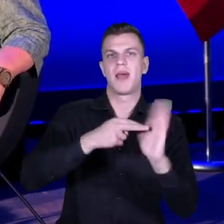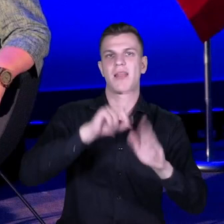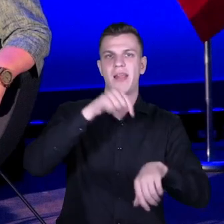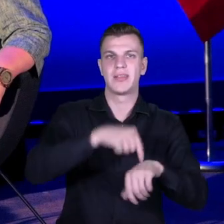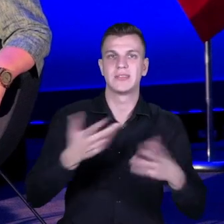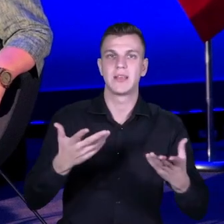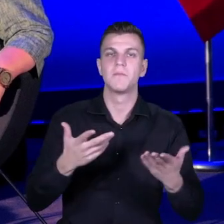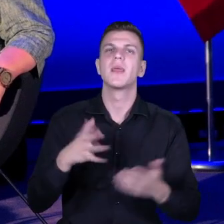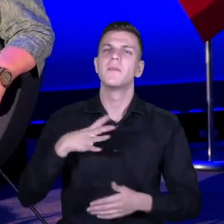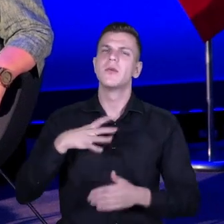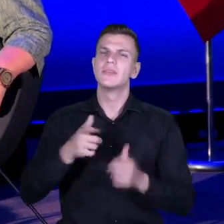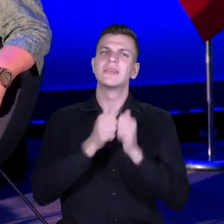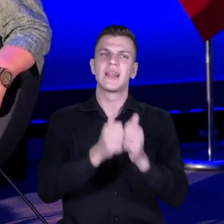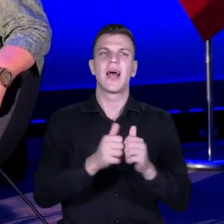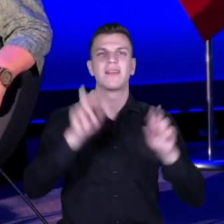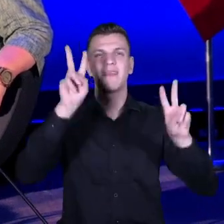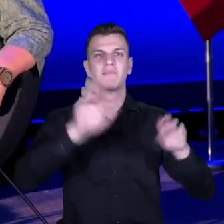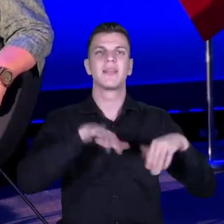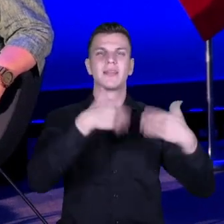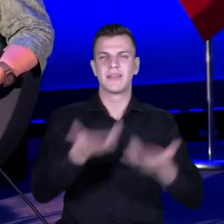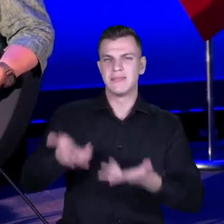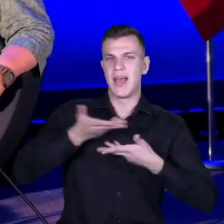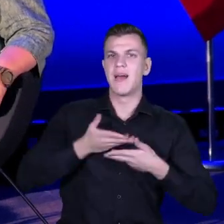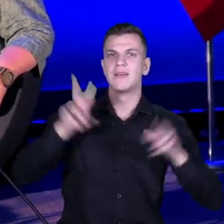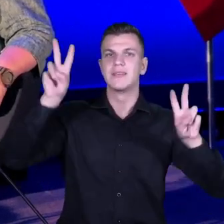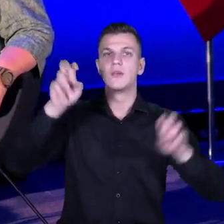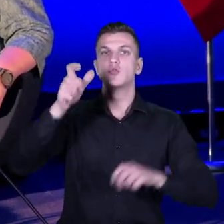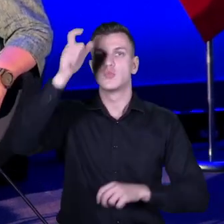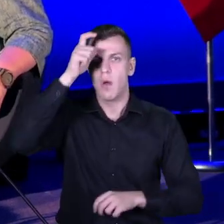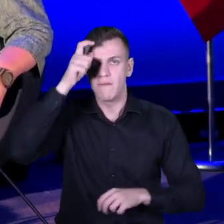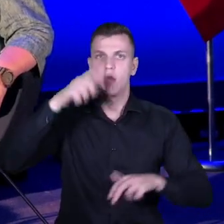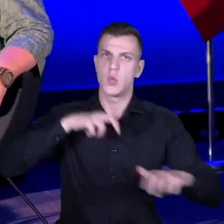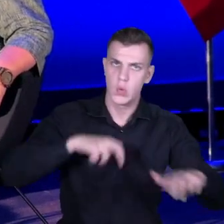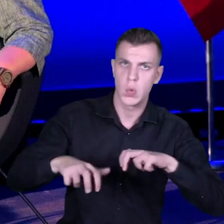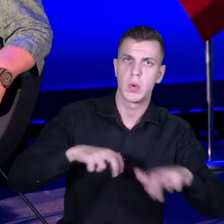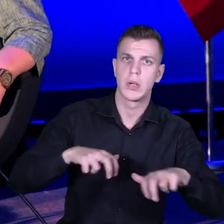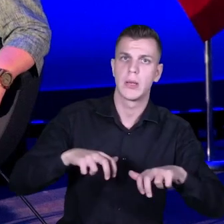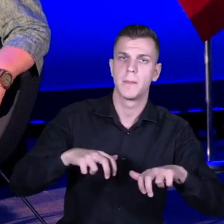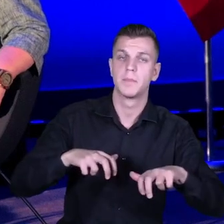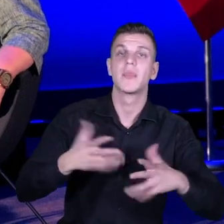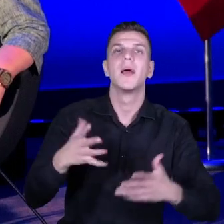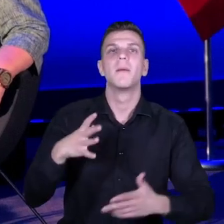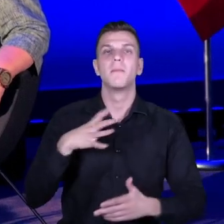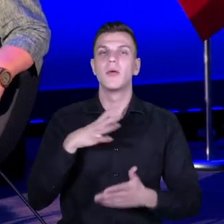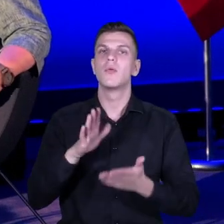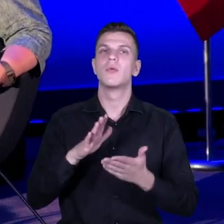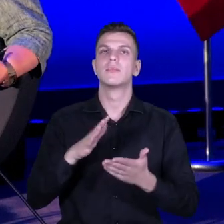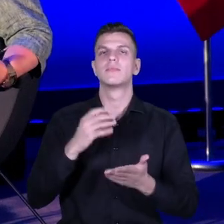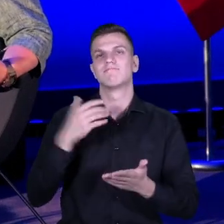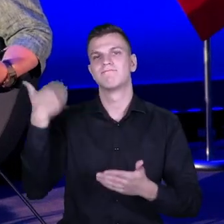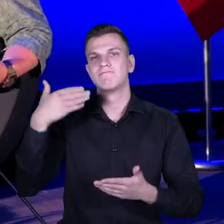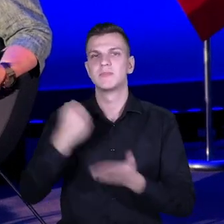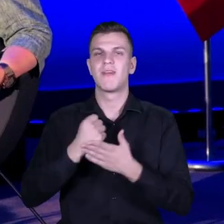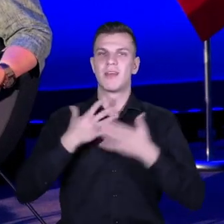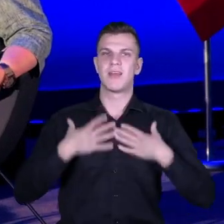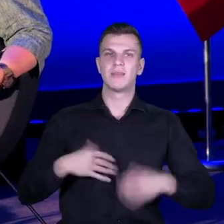Człowiek w ruchu i łączyło wyzwania biologii, bo układ mięśniowy, szkielet